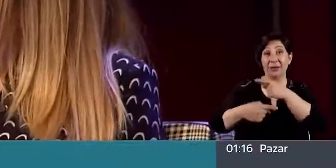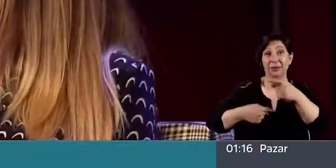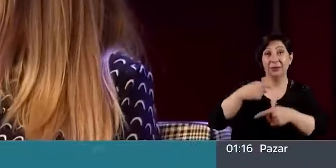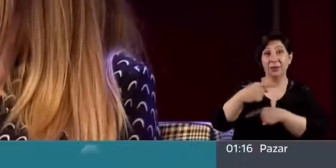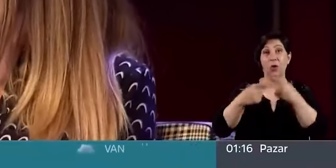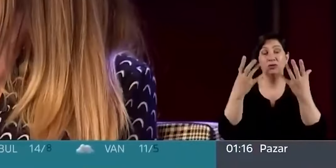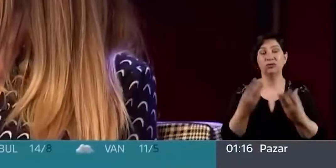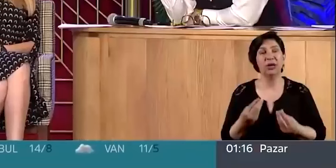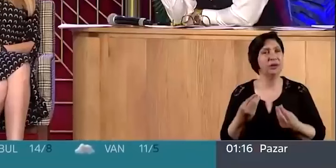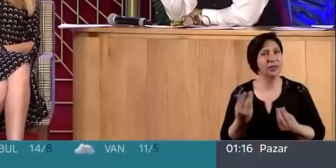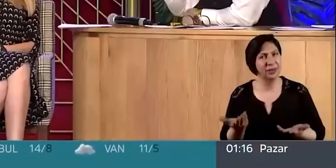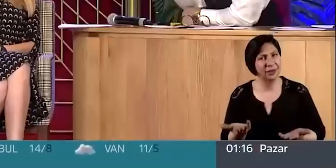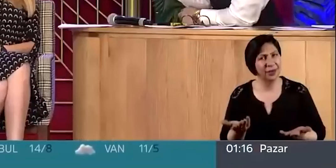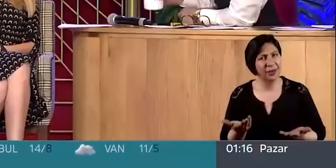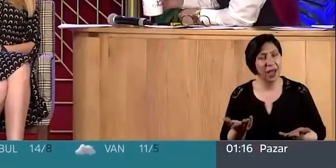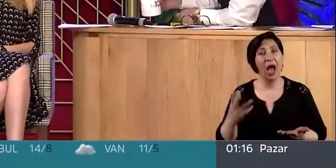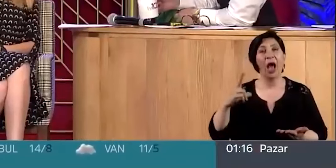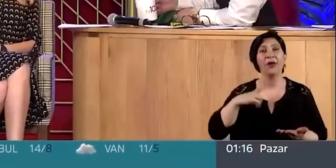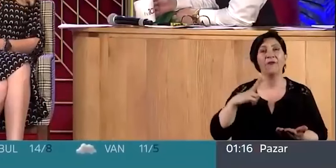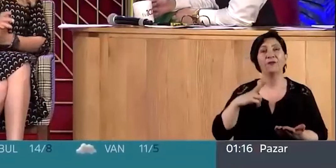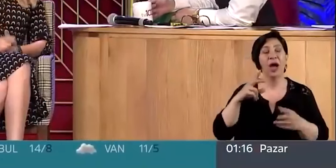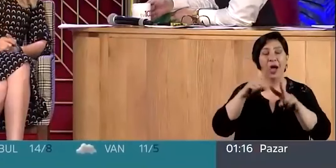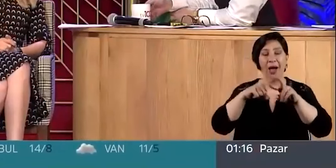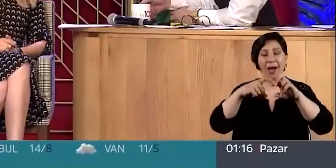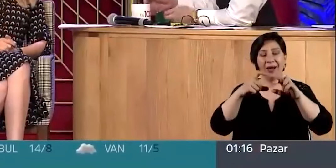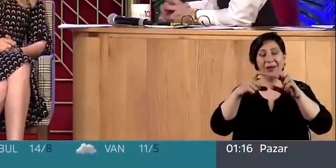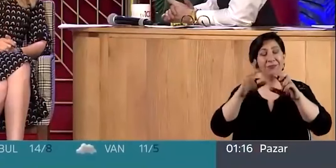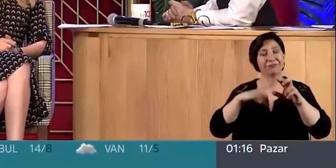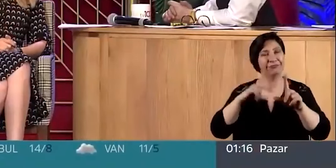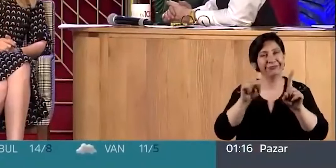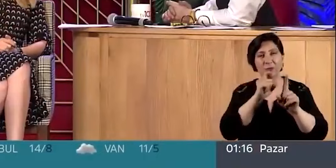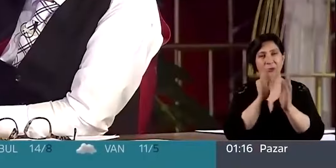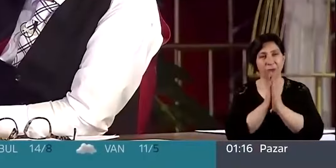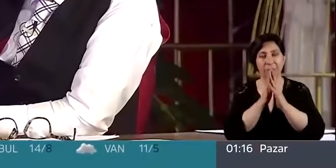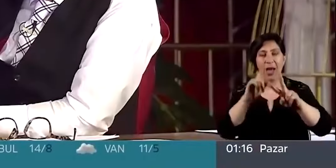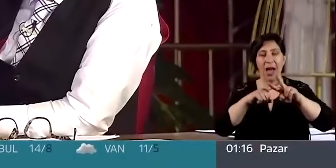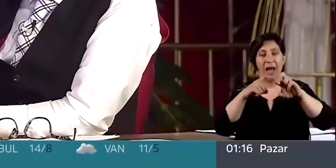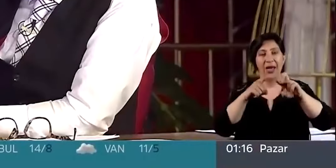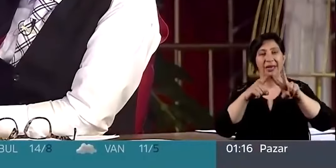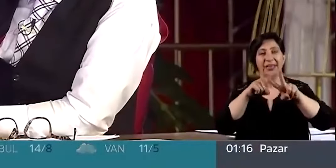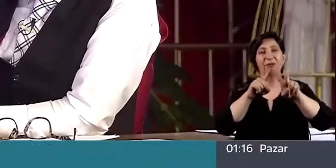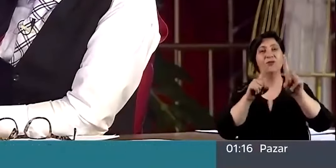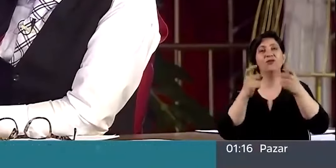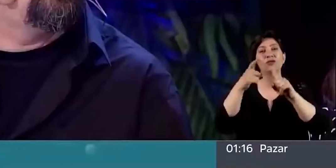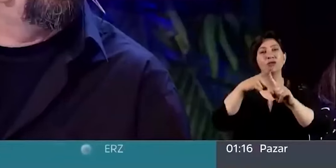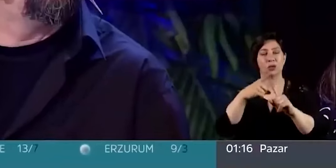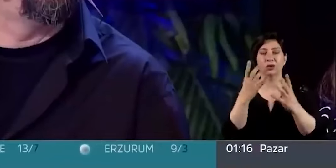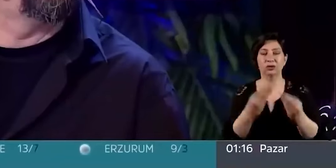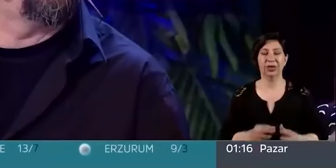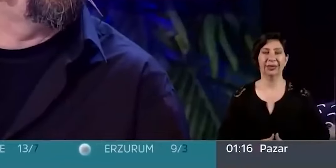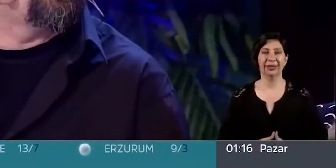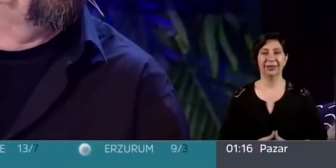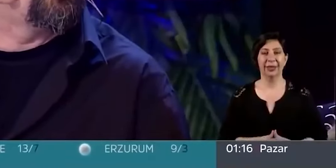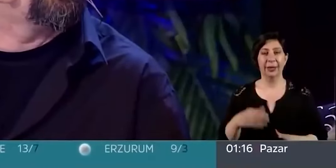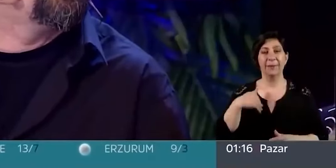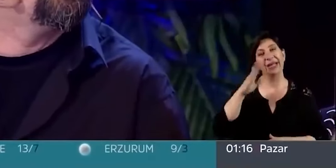yerden olacak. Yani Arnavut kökenli olabilir. Ben mesela çok net çıkıyor haritada.